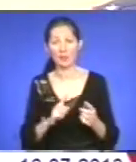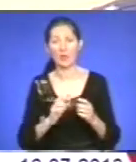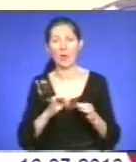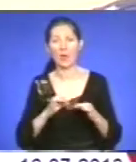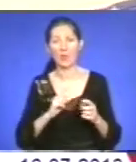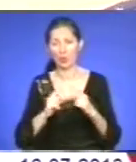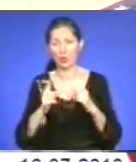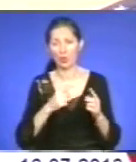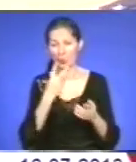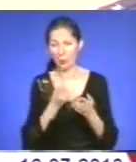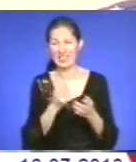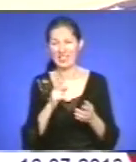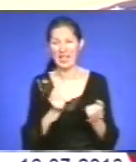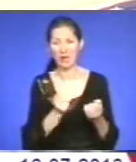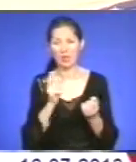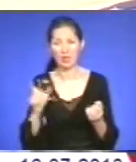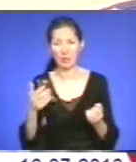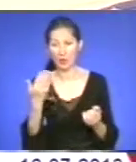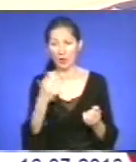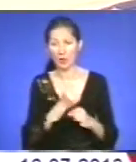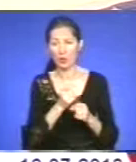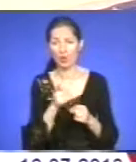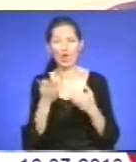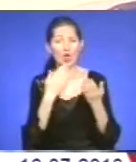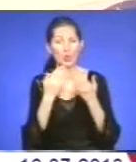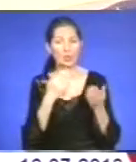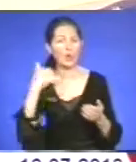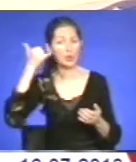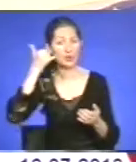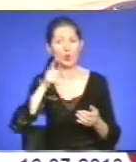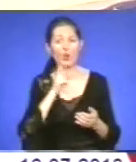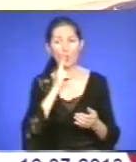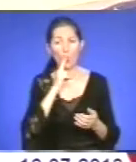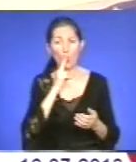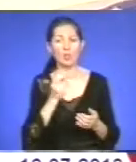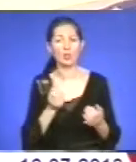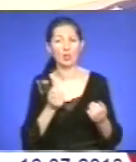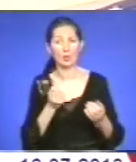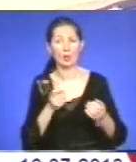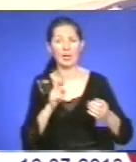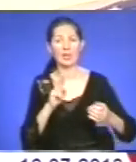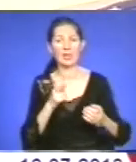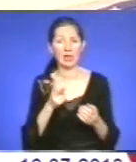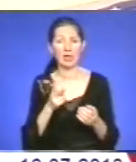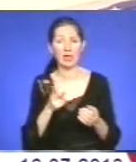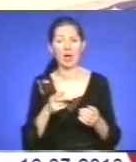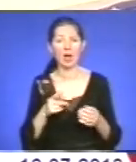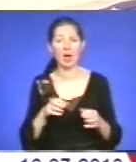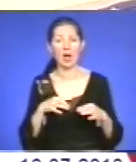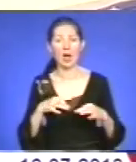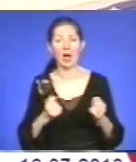ваш працює, чи він розмовляє по телефону під час керування, чи він курить під час керування, і як він